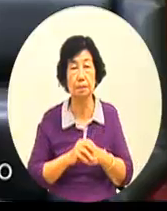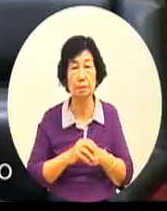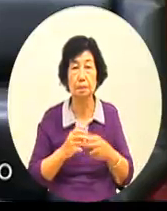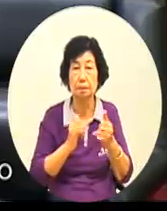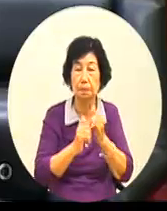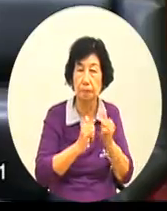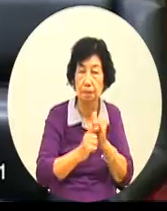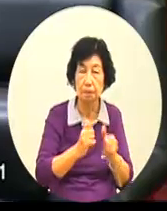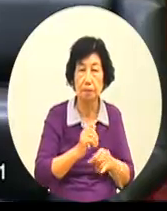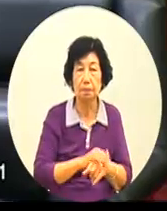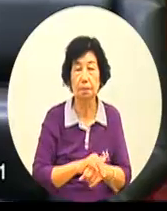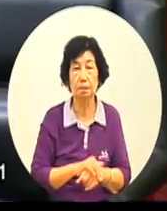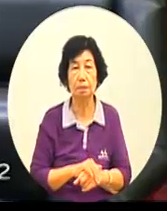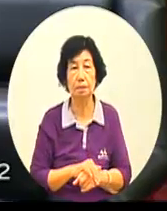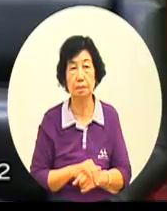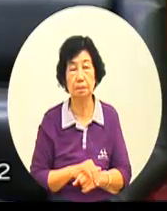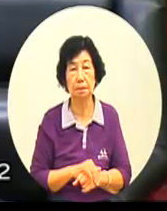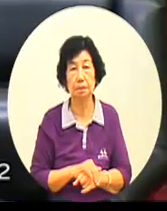非常的